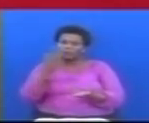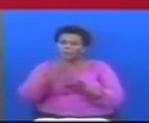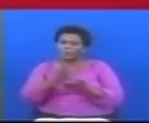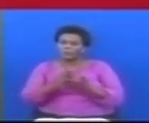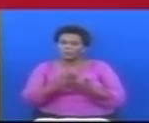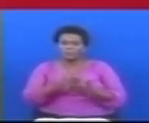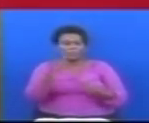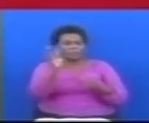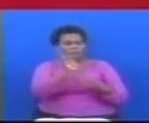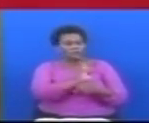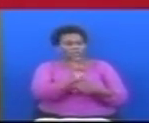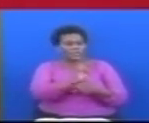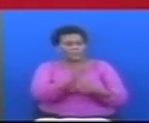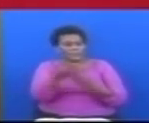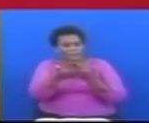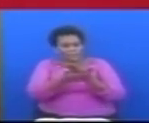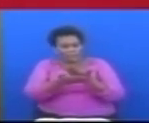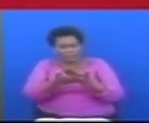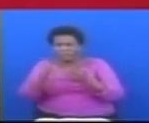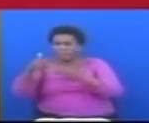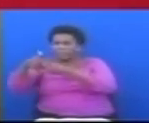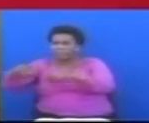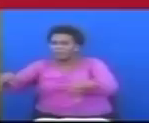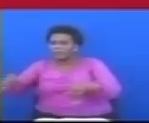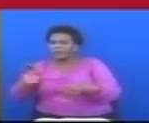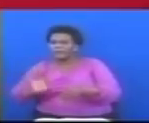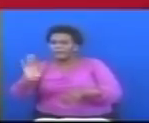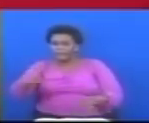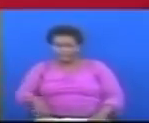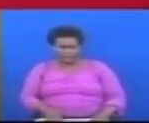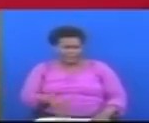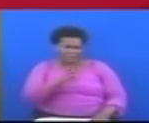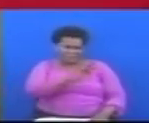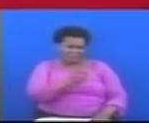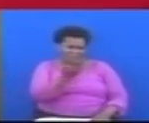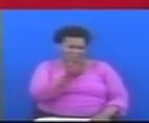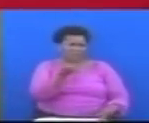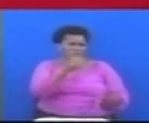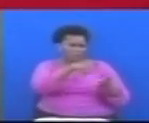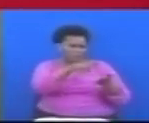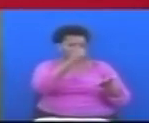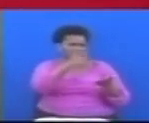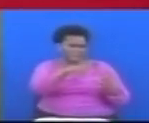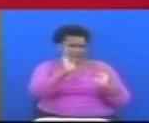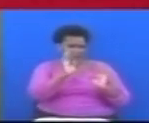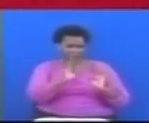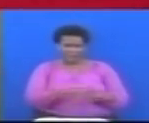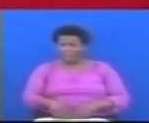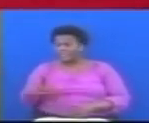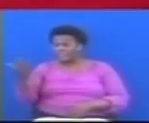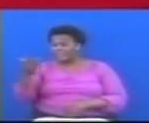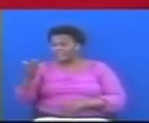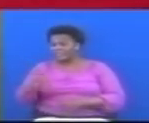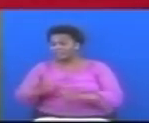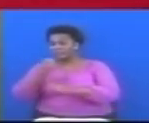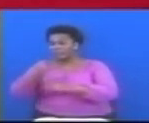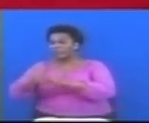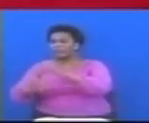yake. Baadhi ya maeneo hayo yamelipwa fidia na mengine mchakato wa kulipa fidia kwa wamiliki